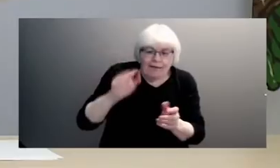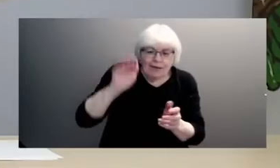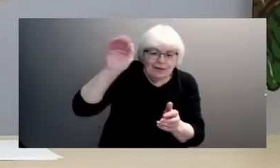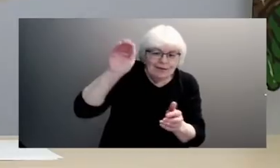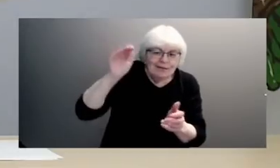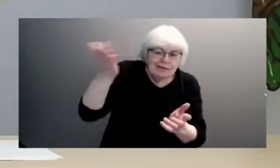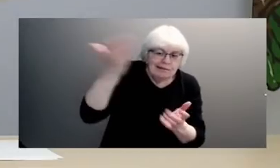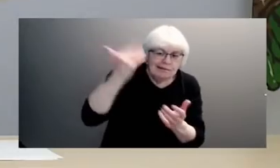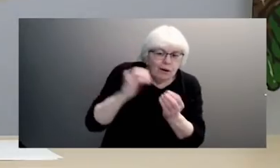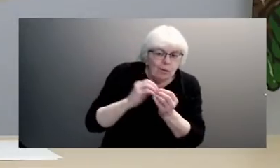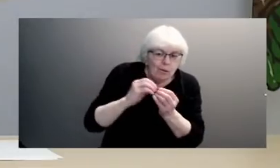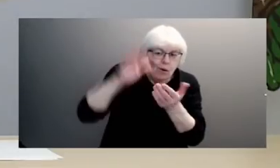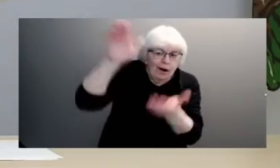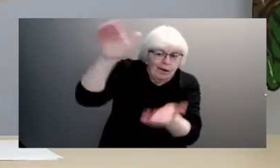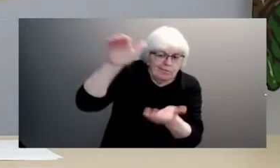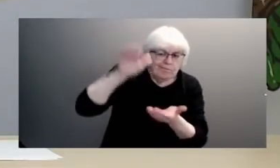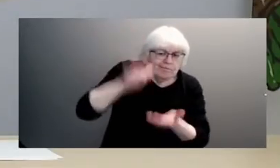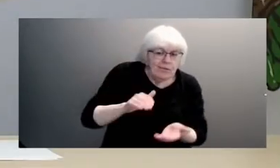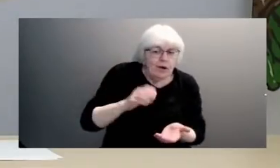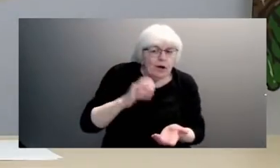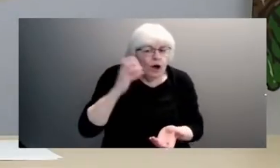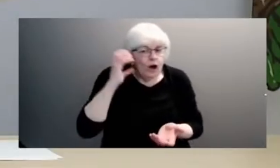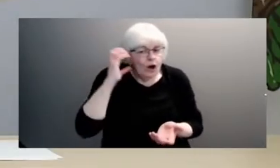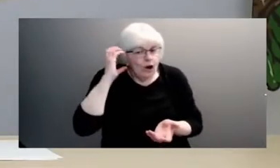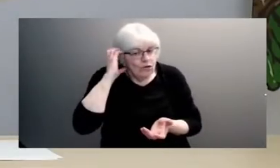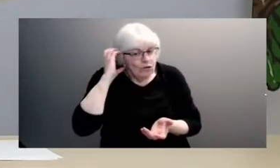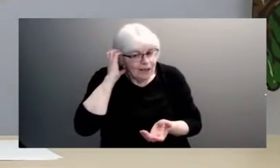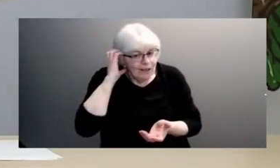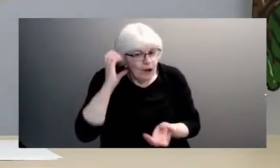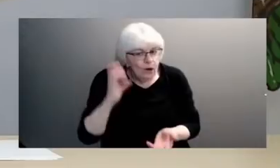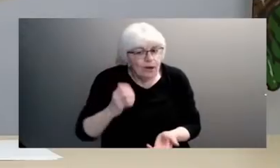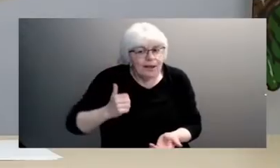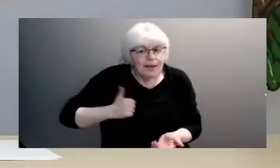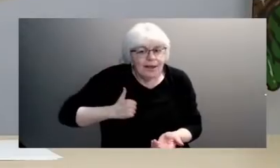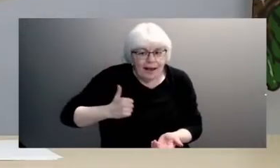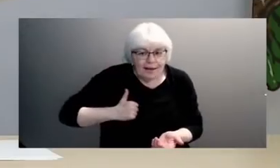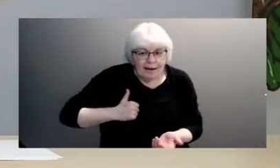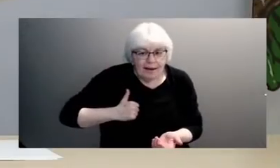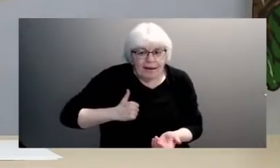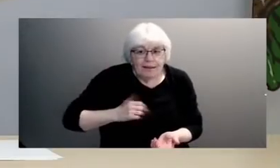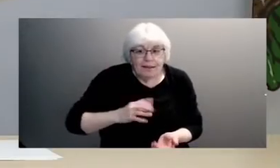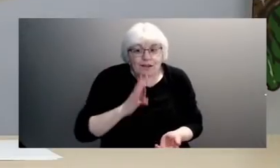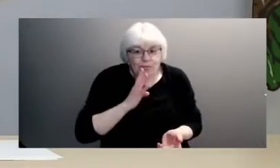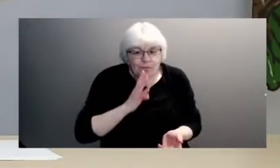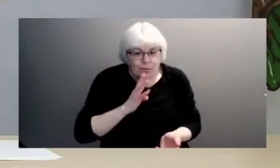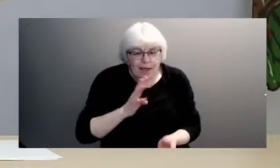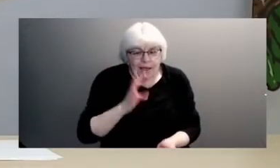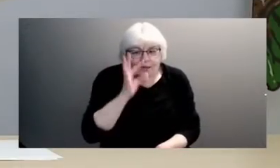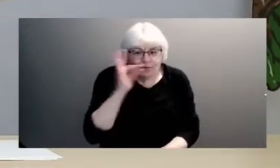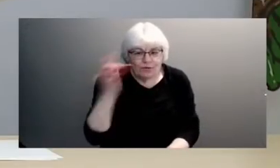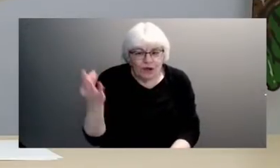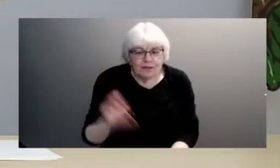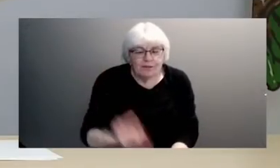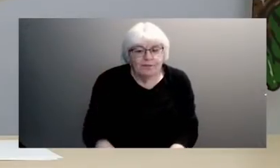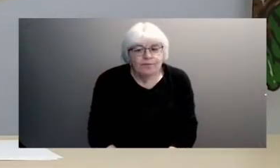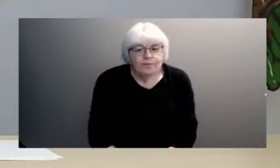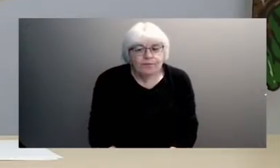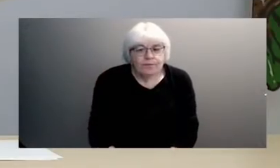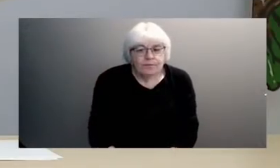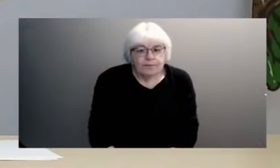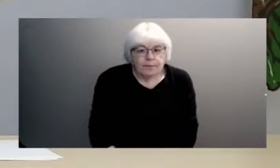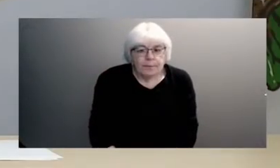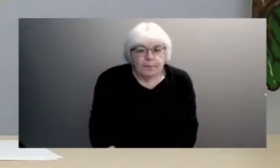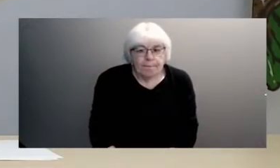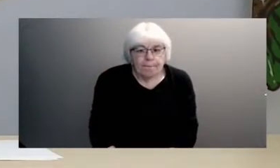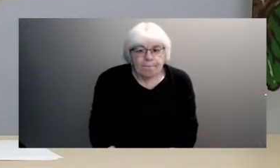Bonjour, Dr. Morrison. Dr. Morrison, je voudrais savoir à quel point vous avez décidé de demander aux